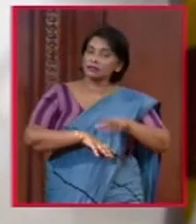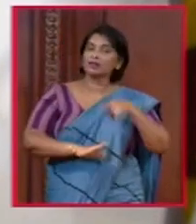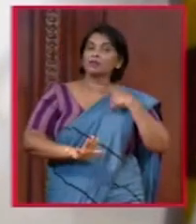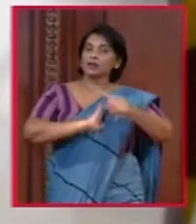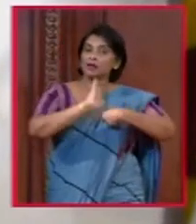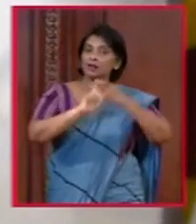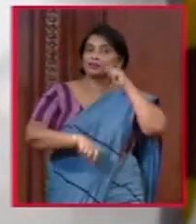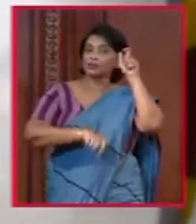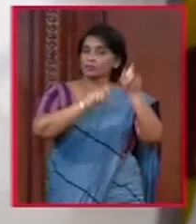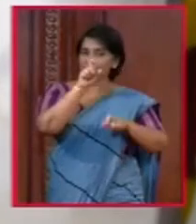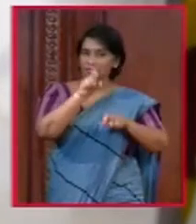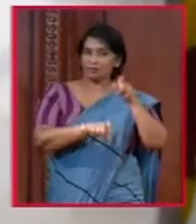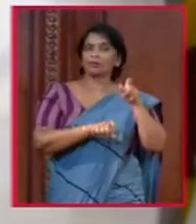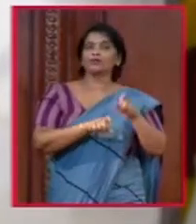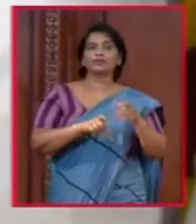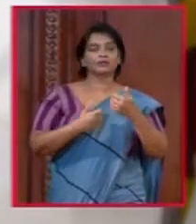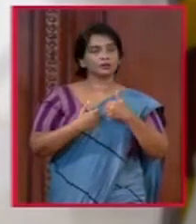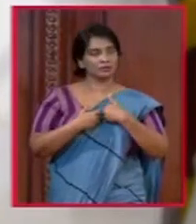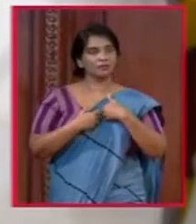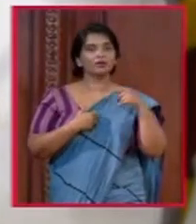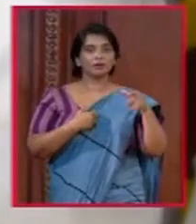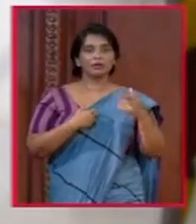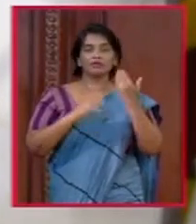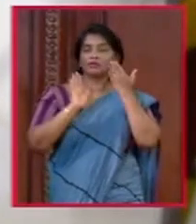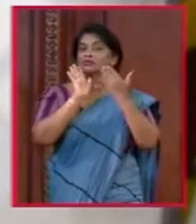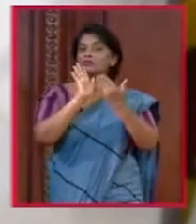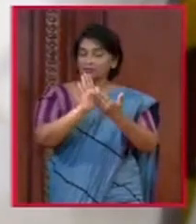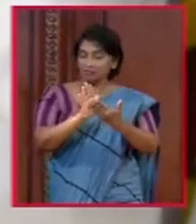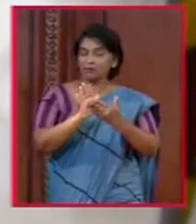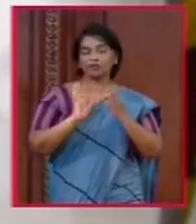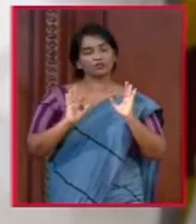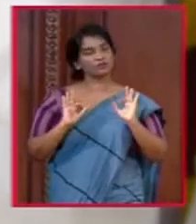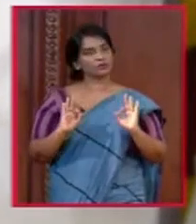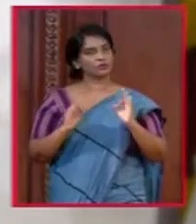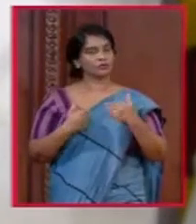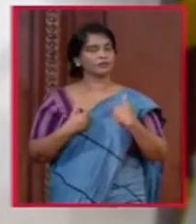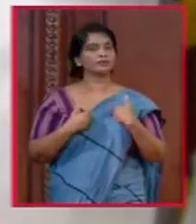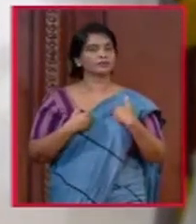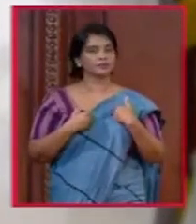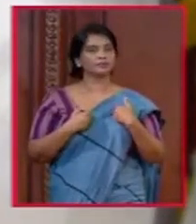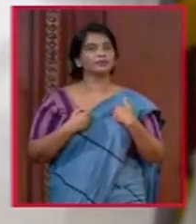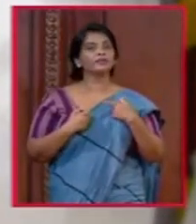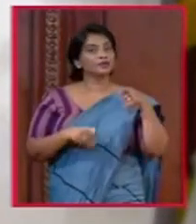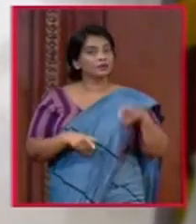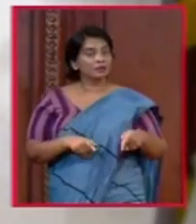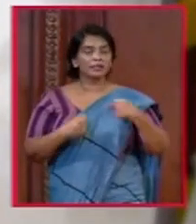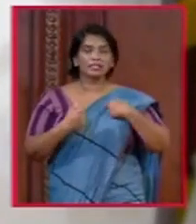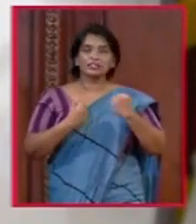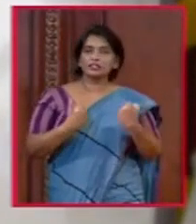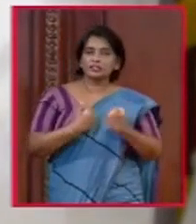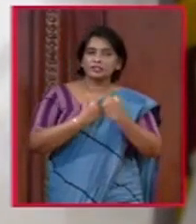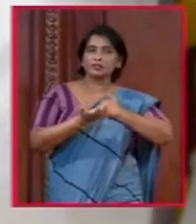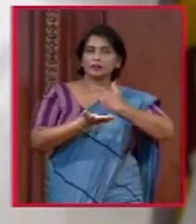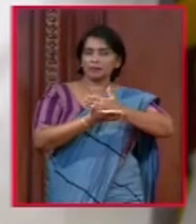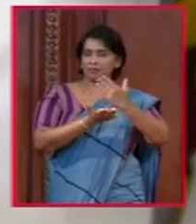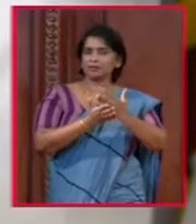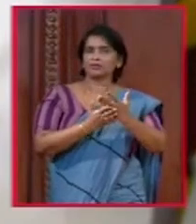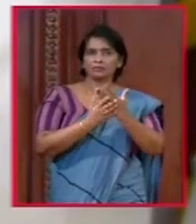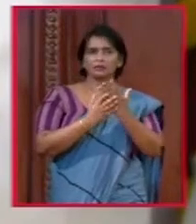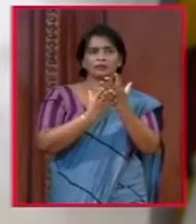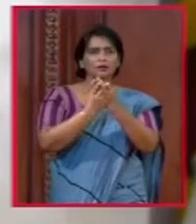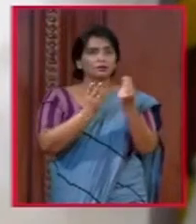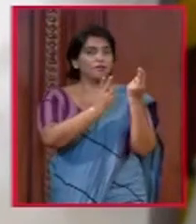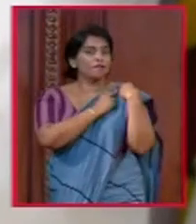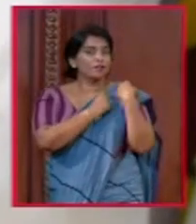මේ රටේ පුරවැසියන්ට මම ඒත්තු ගන්න ඕන සූදානම් මේ අභියෝගයේ පියමං කිරීම සඳහා